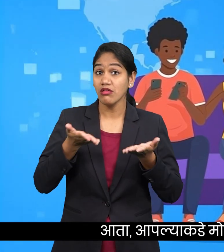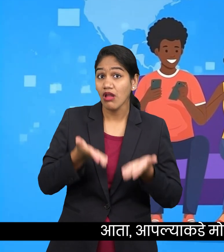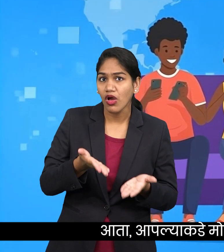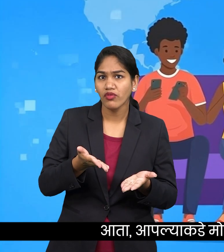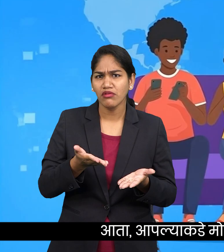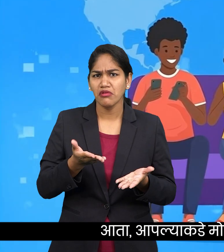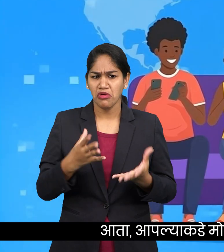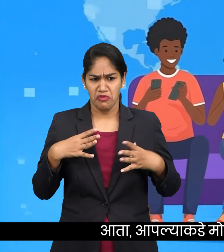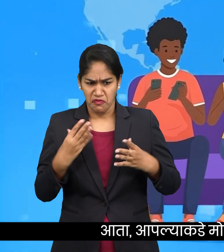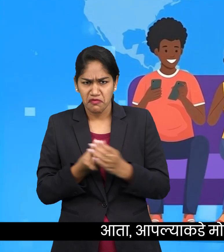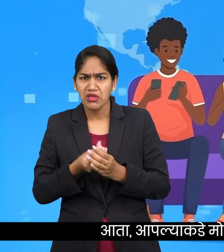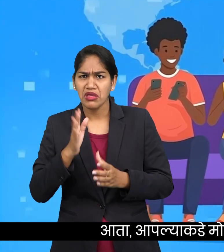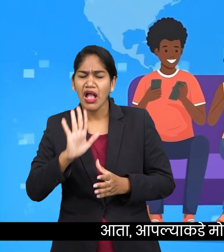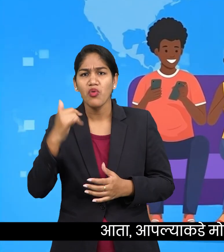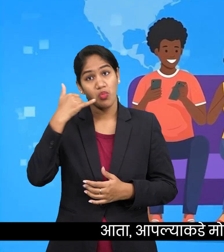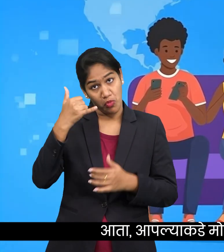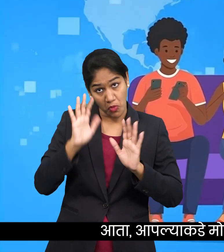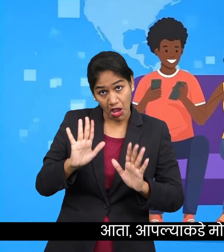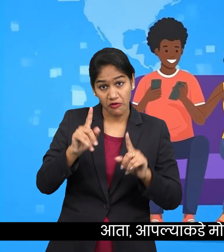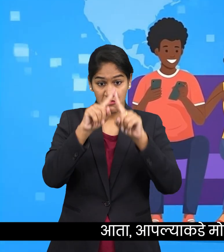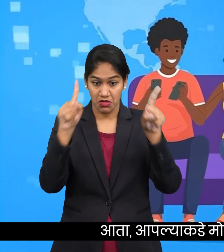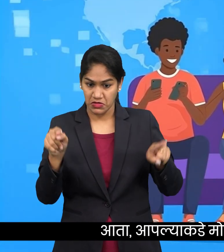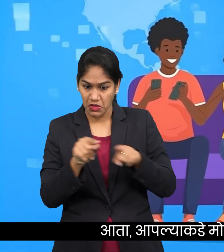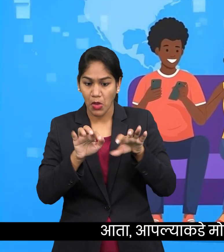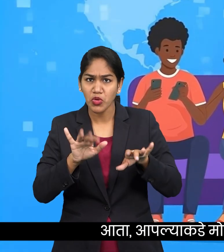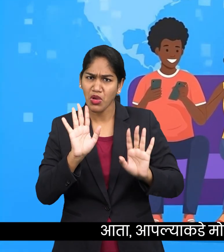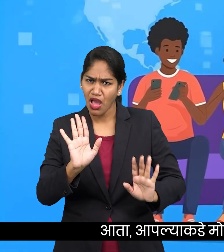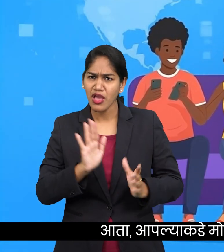आता आपल्याकडे मोबाईल फोन, संगणक आणि इंटरनेट आहे.